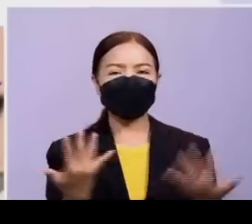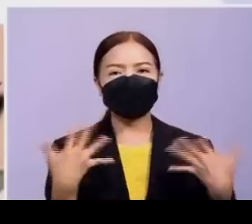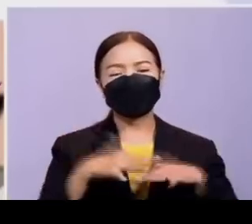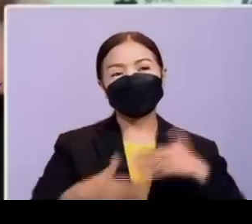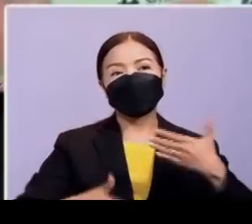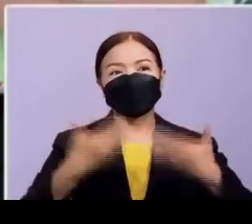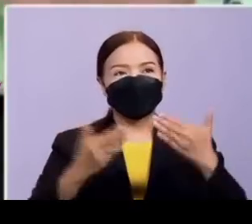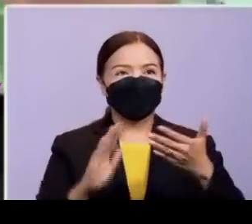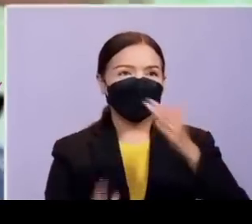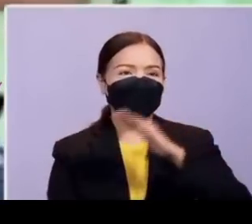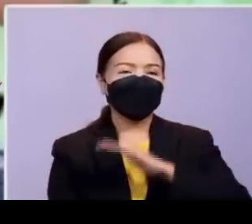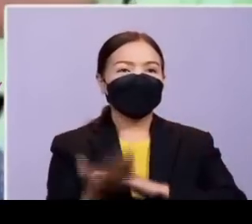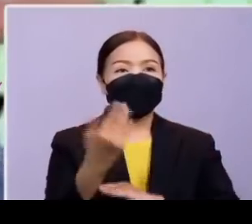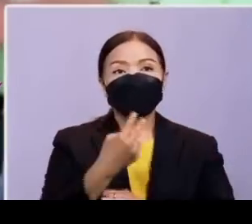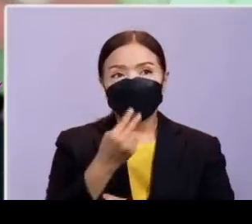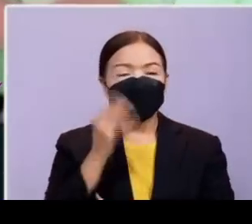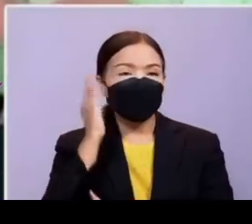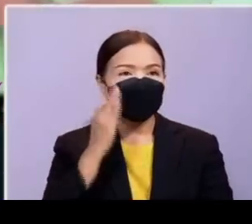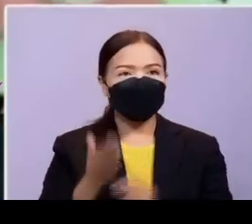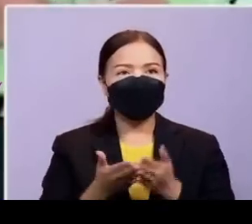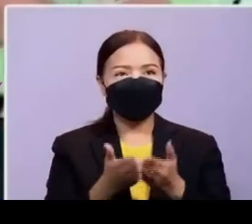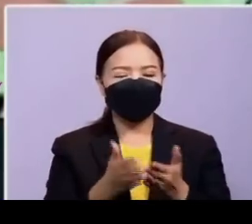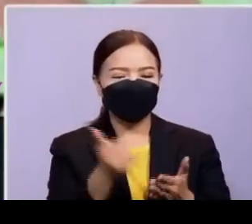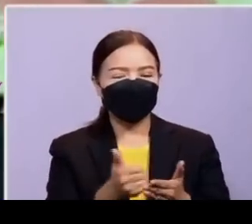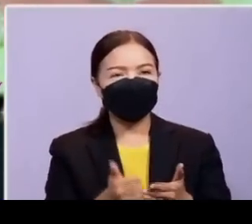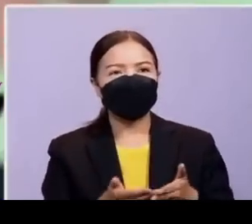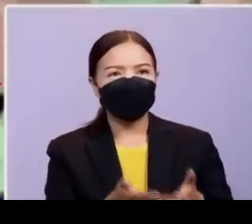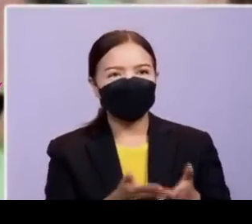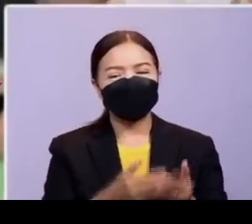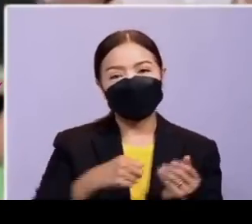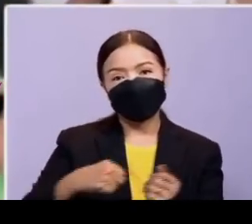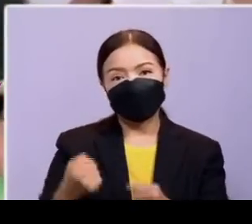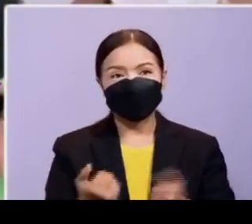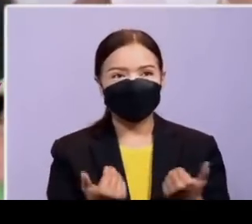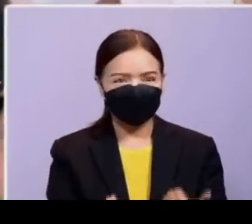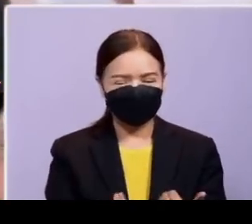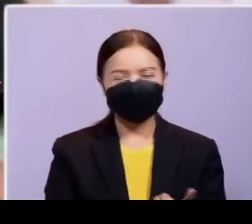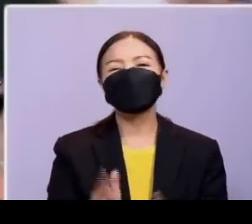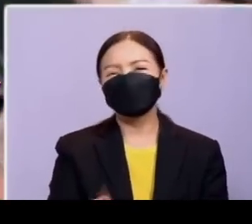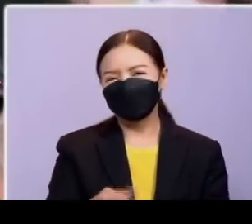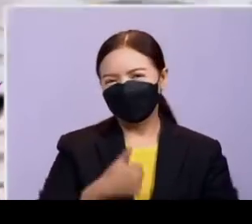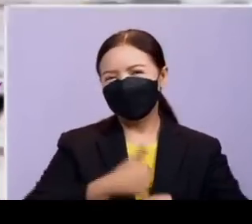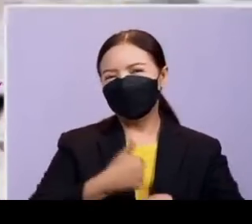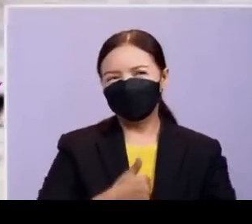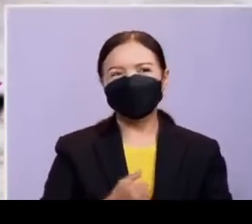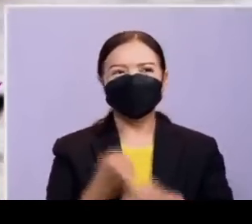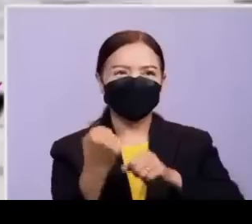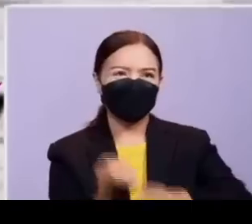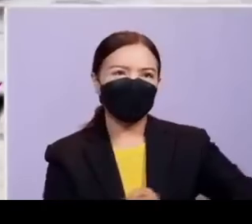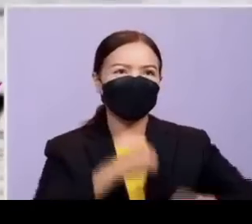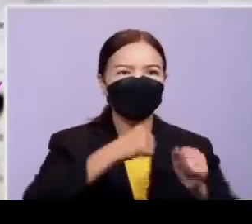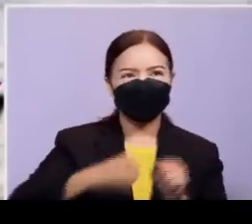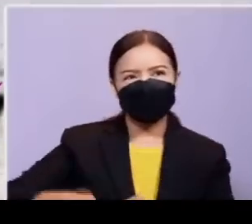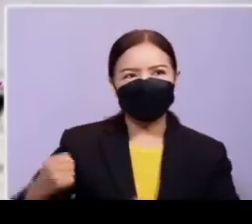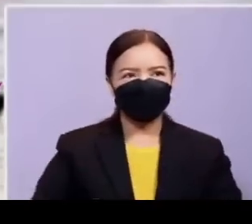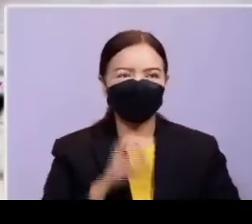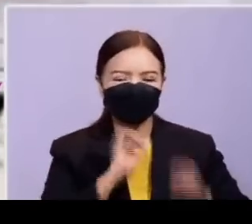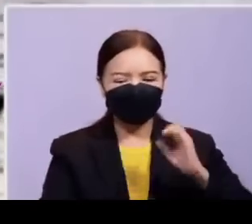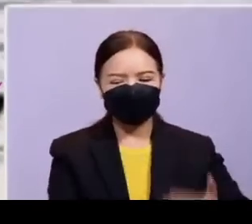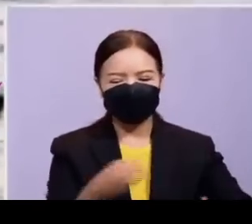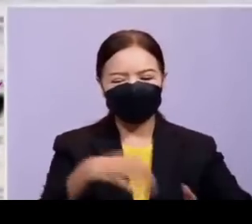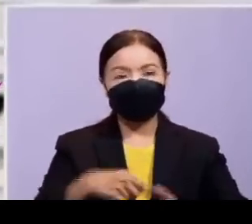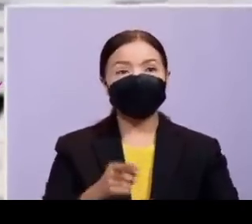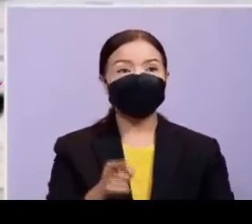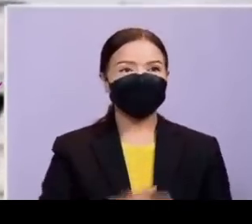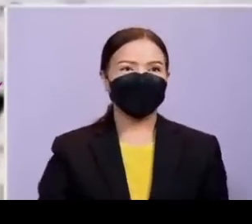ราเคยเห็นแต่ผู้ชายพายเรือแต่เดี๋ยววันนี้เราจะเห็นผู้ว่าพายเรือค่ะท่านไปเก็บขยะที่แม่น้ำเจ้าพระยานี่